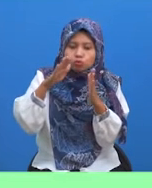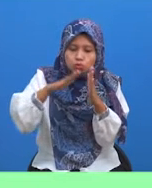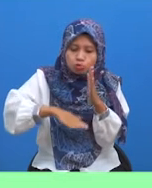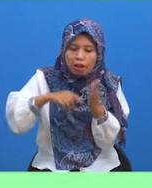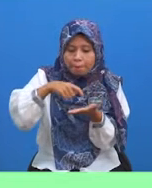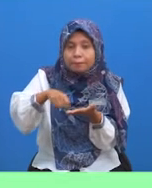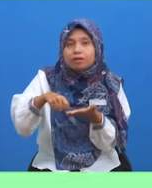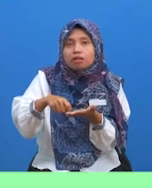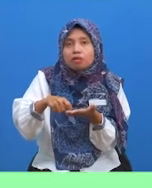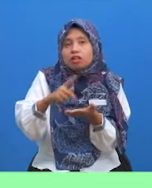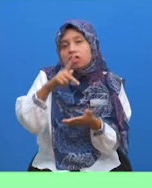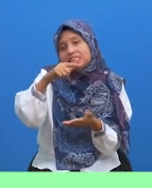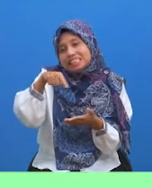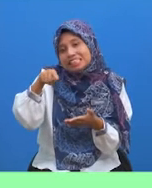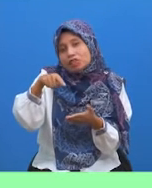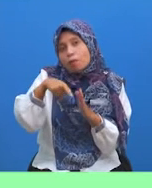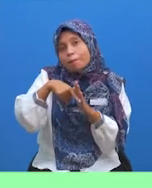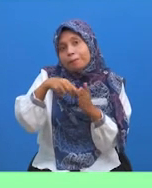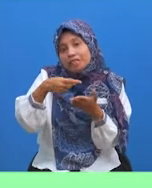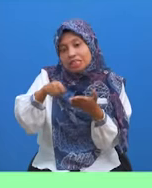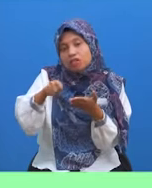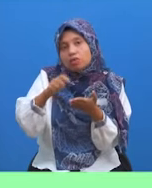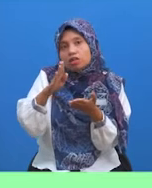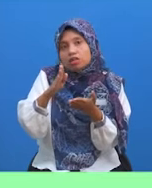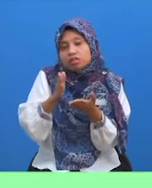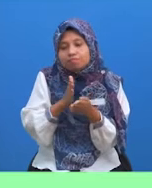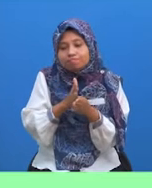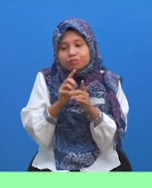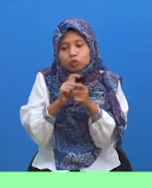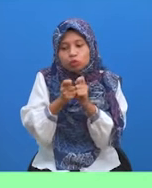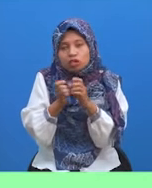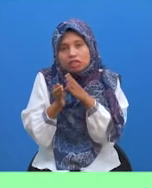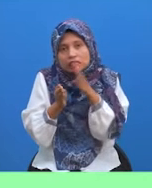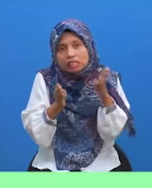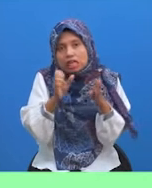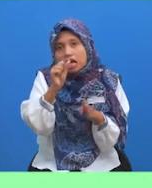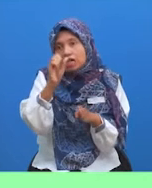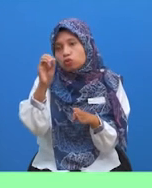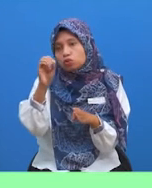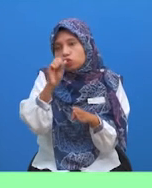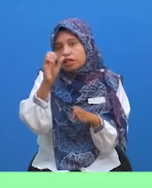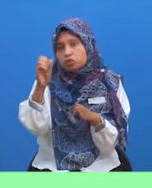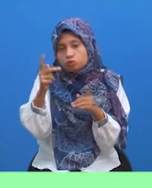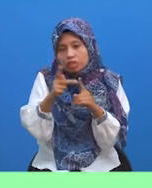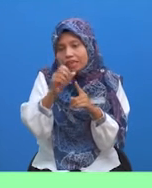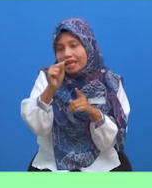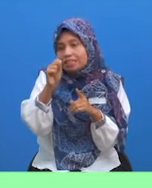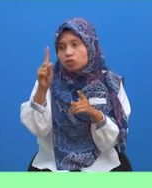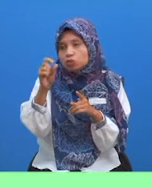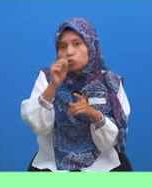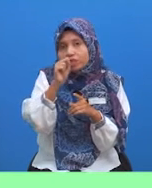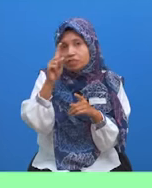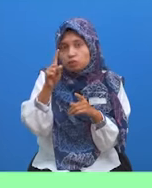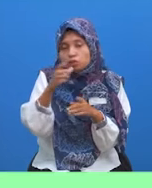penawaran kelok penawaran akan beralih ke kiri es kosong-kosong ke S1 S1